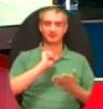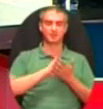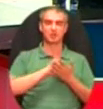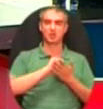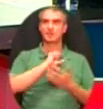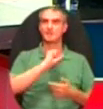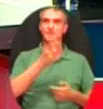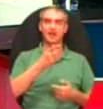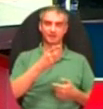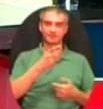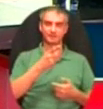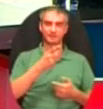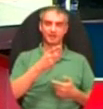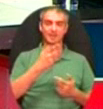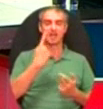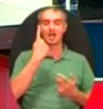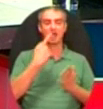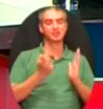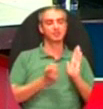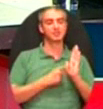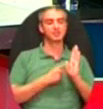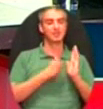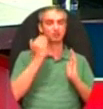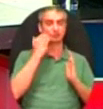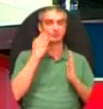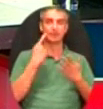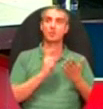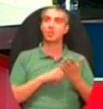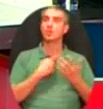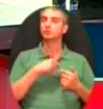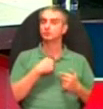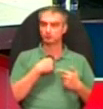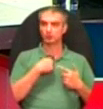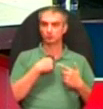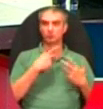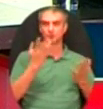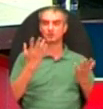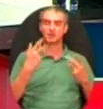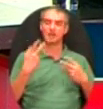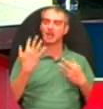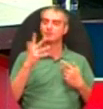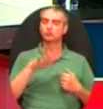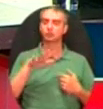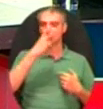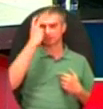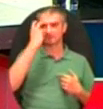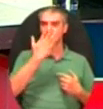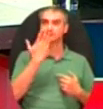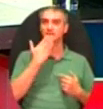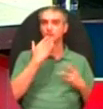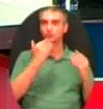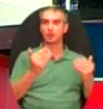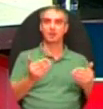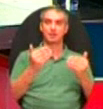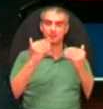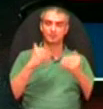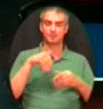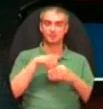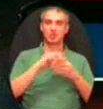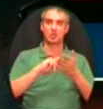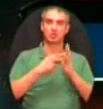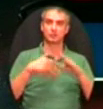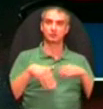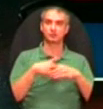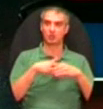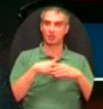בסוף השבוע, שאחד הדברים שהאמריקאים ידרשו מאיתנו זה להחזיר כמה שכונות ערביות במזרח ירושלים במסגרת תוכנית